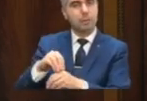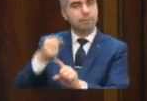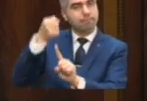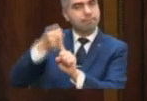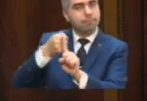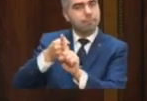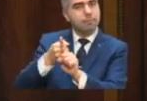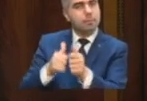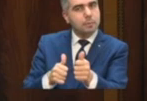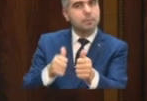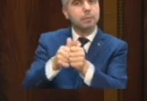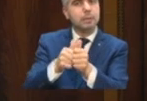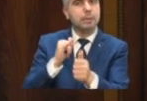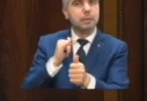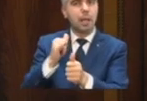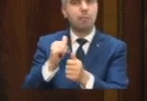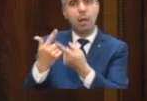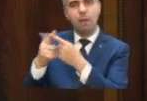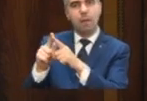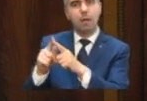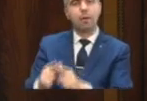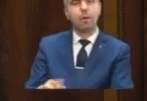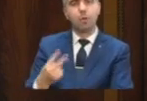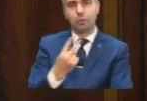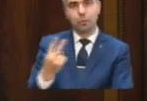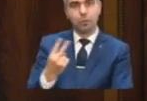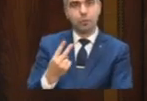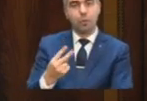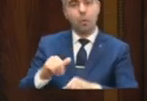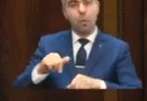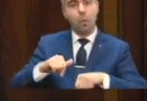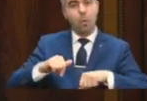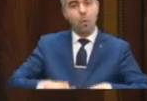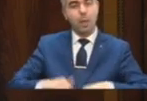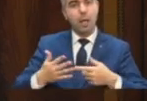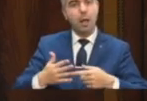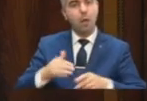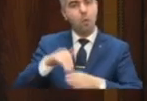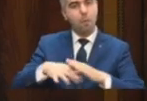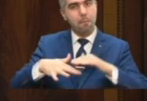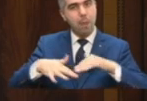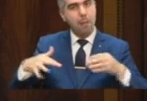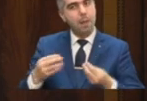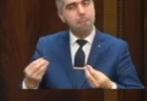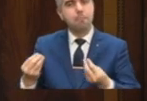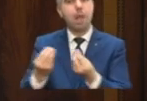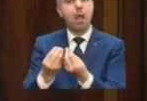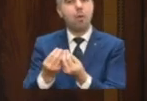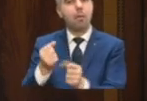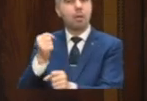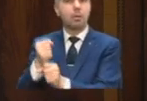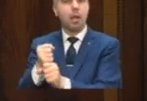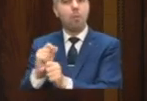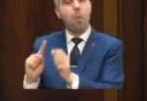عملنا في إطار التكامل بين الجهازين، الجهاز التنفيذي والمؤسسة التشريعية، لأن هدفنا واحد